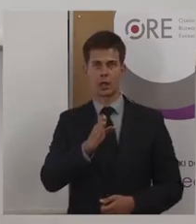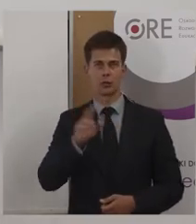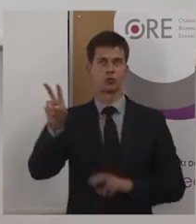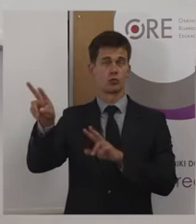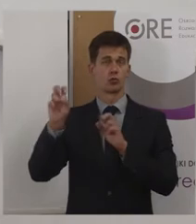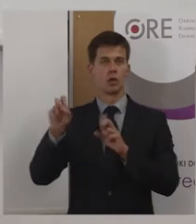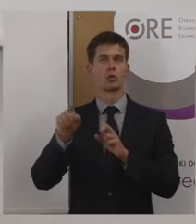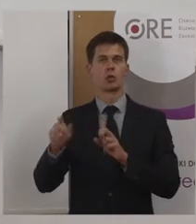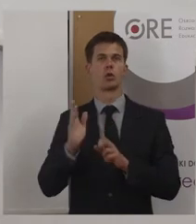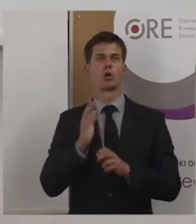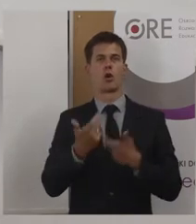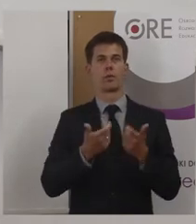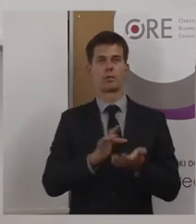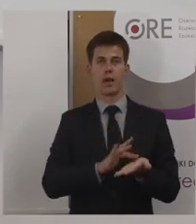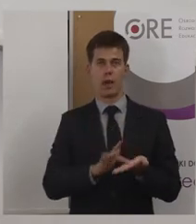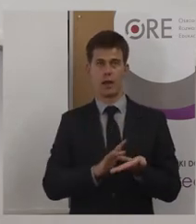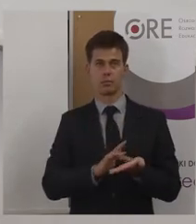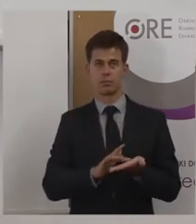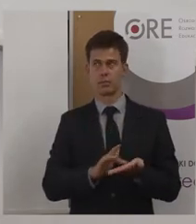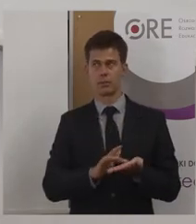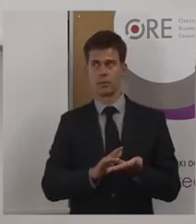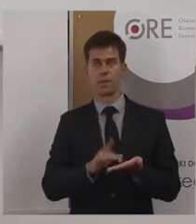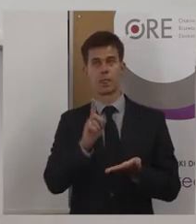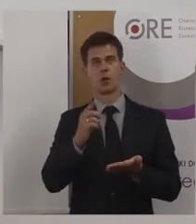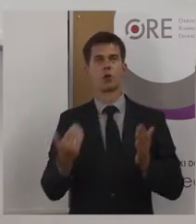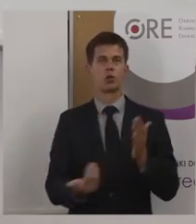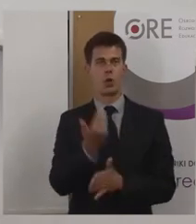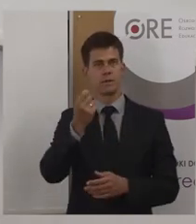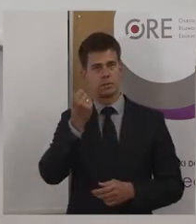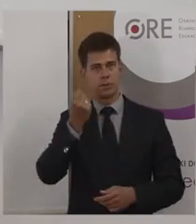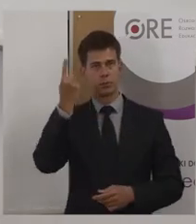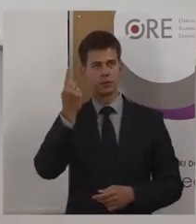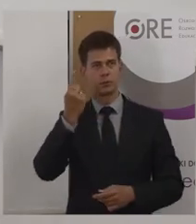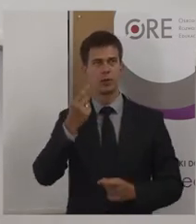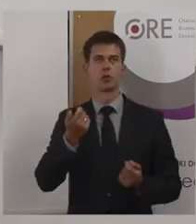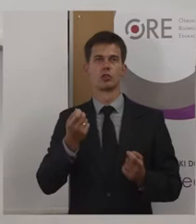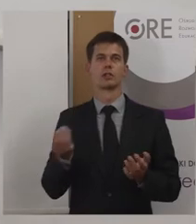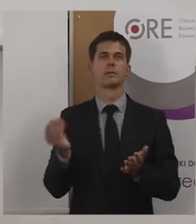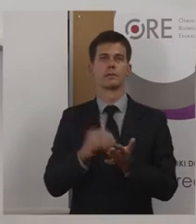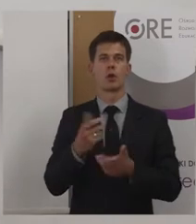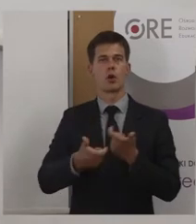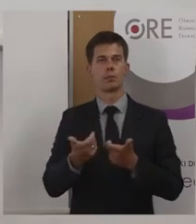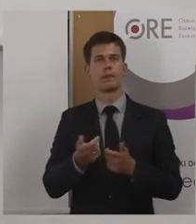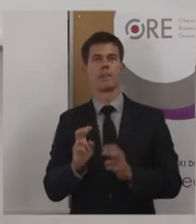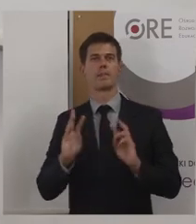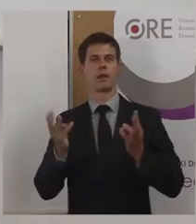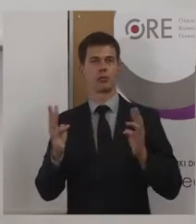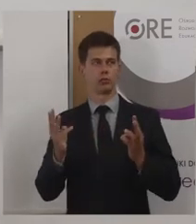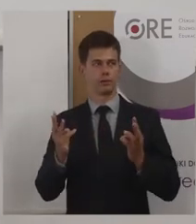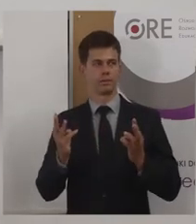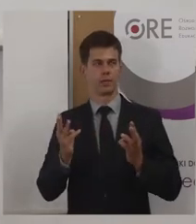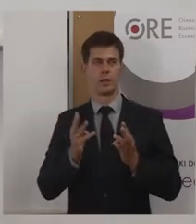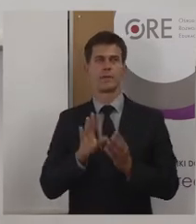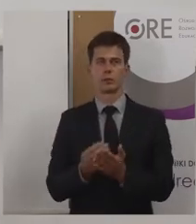która będzie nam wyświetlała Braille'a. Wpadliśmy na inny sposób, który wymaga dopracowania się pewnych narzędzi.